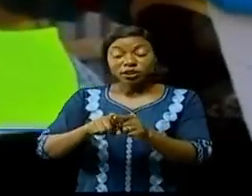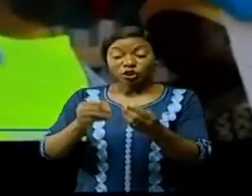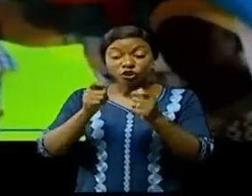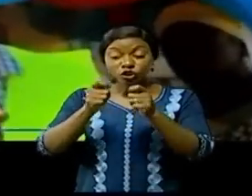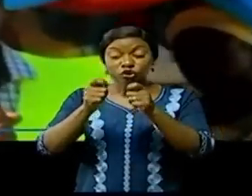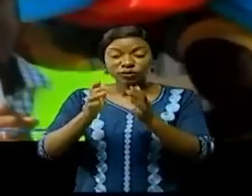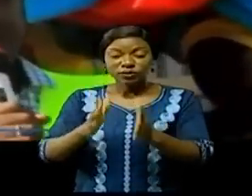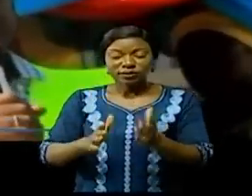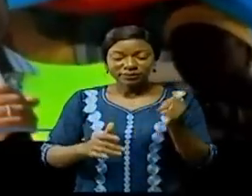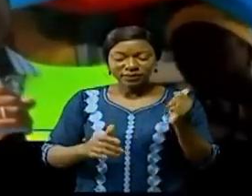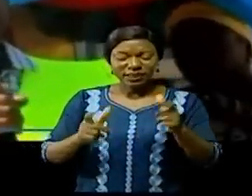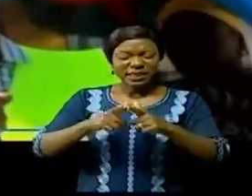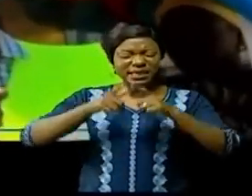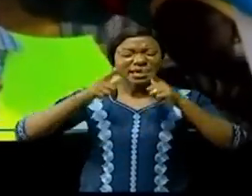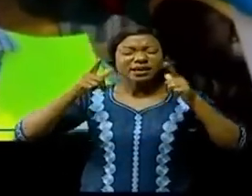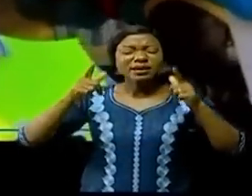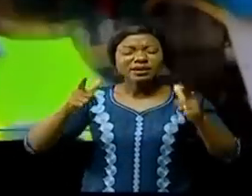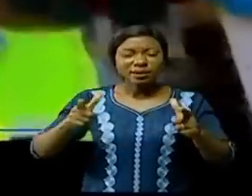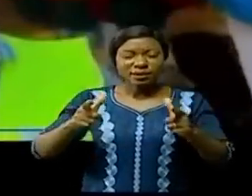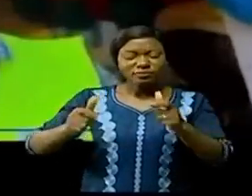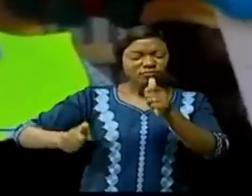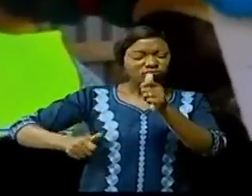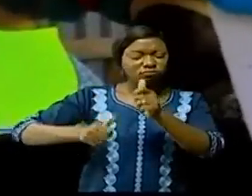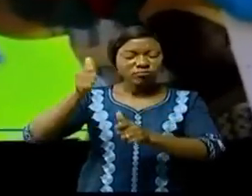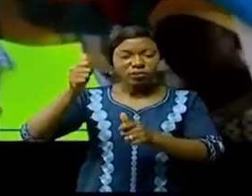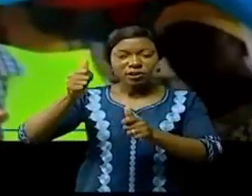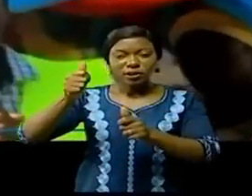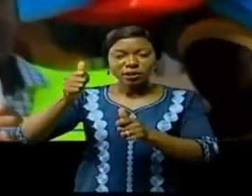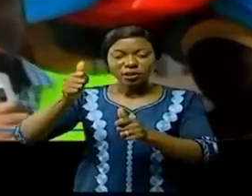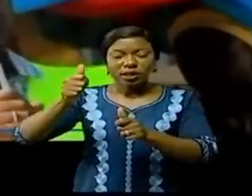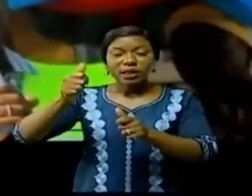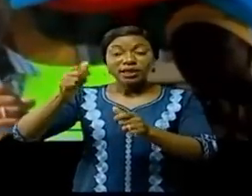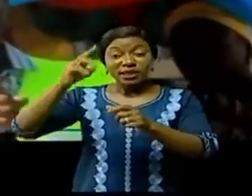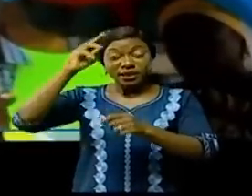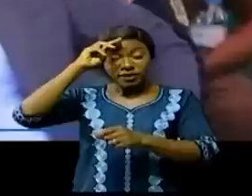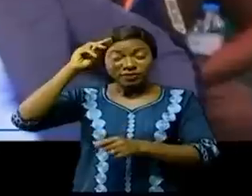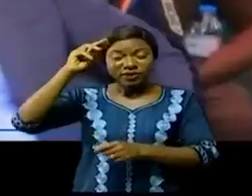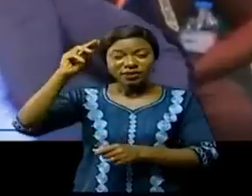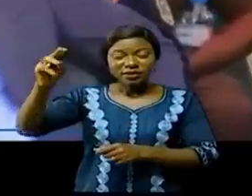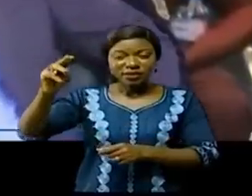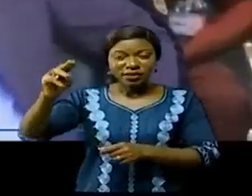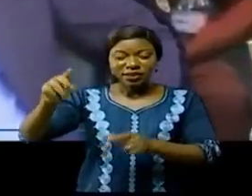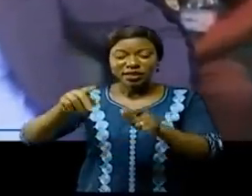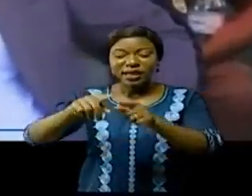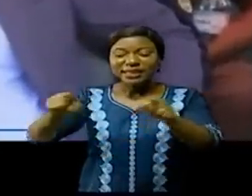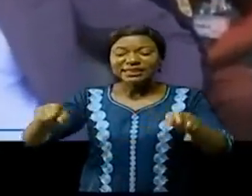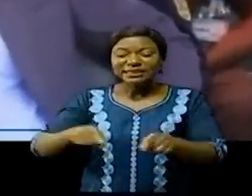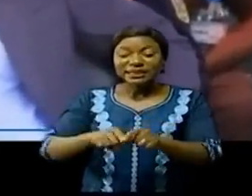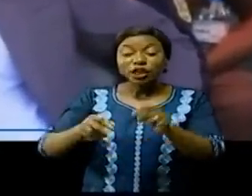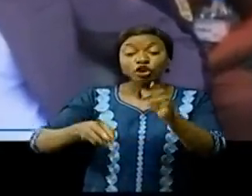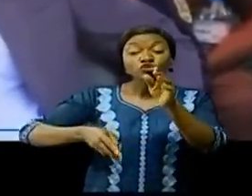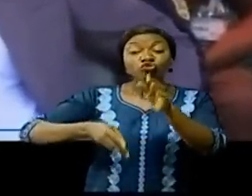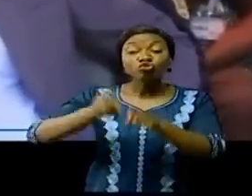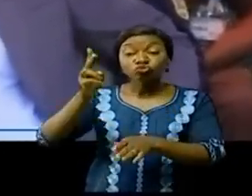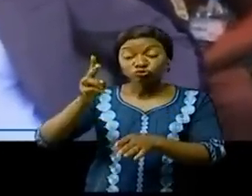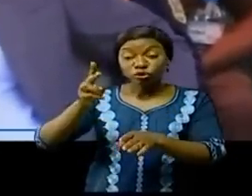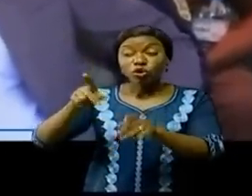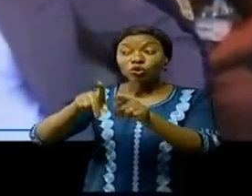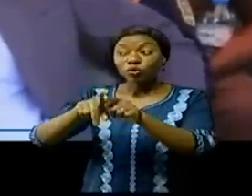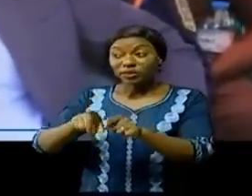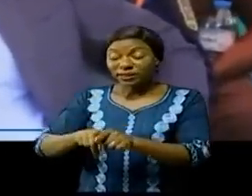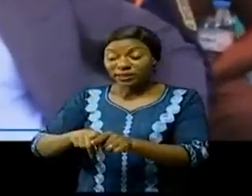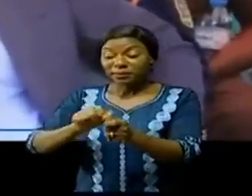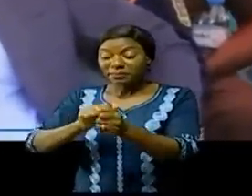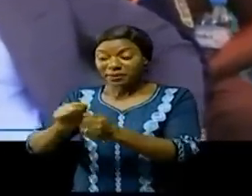plus grande université de l'Est. On aura les auditoires qui sera au nombre de 12 par séance. On aura